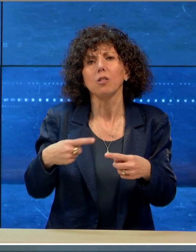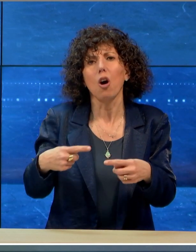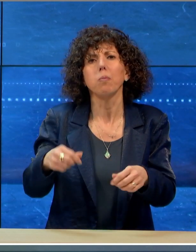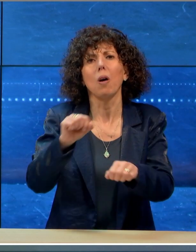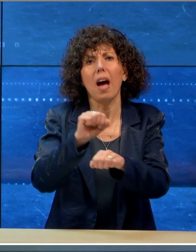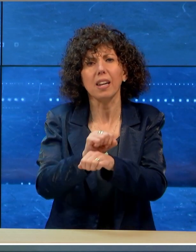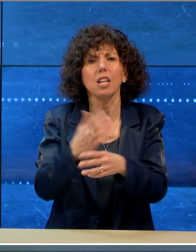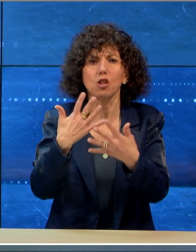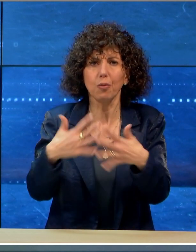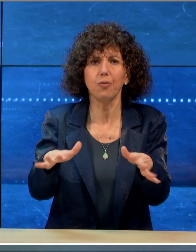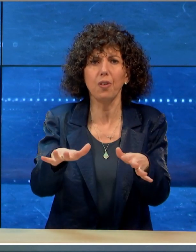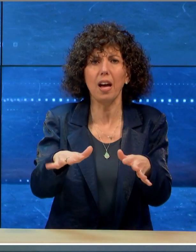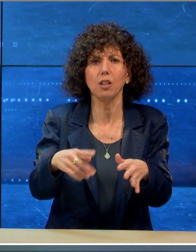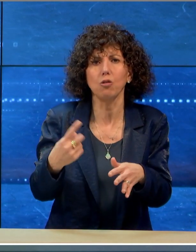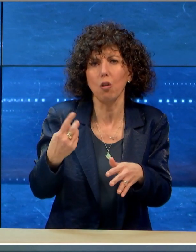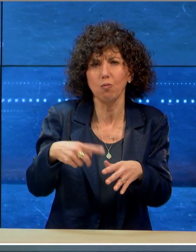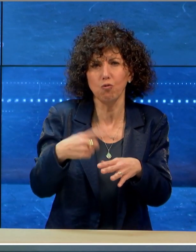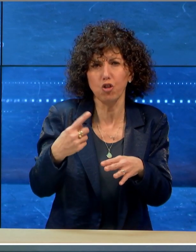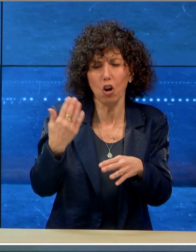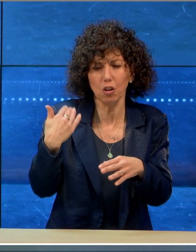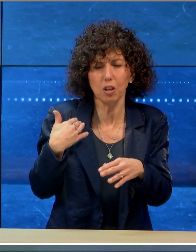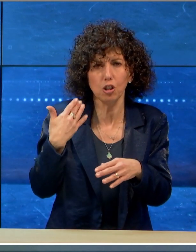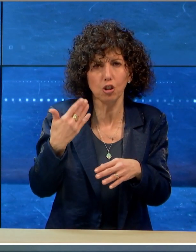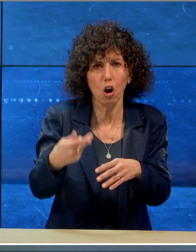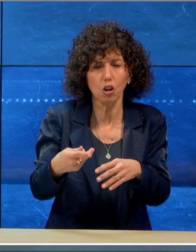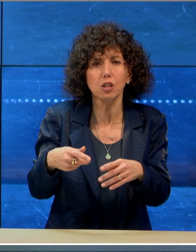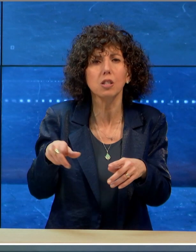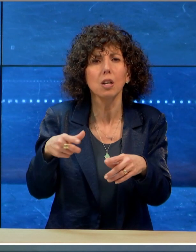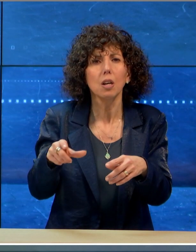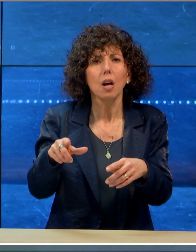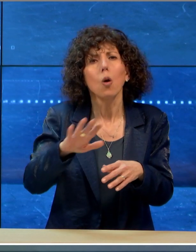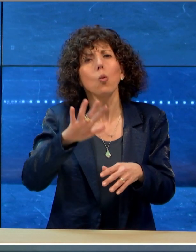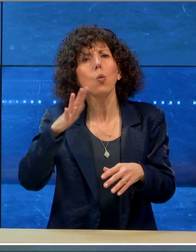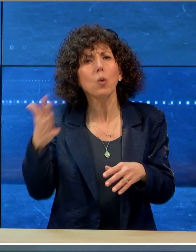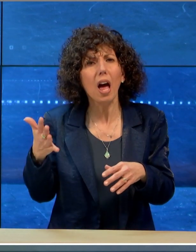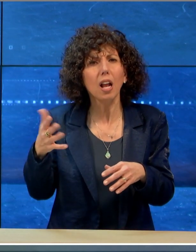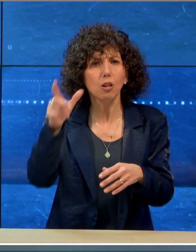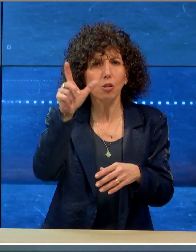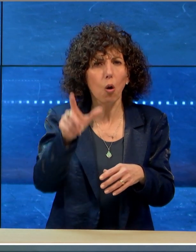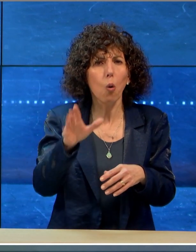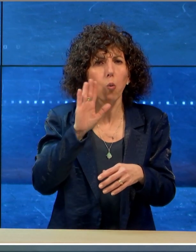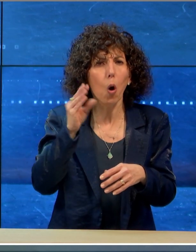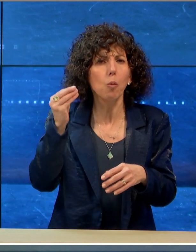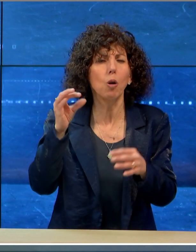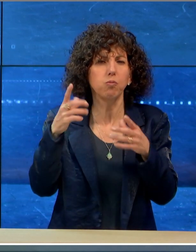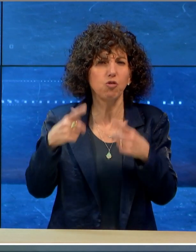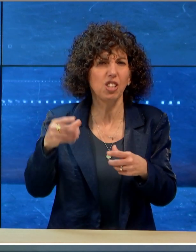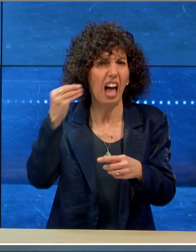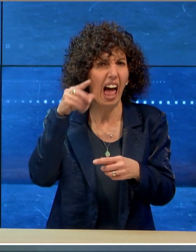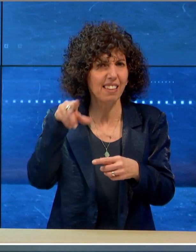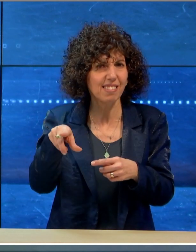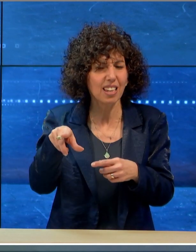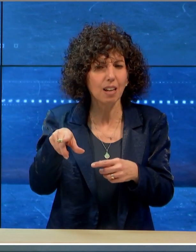arresto seguito nei giorni scorsi a carico di un altro soggetto andriese